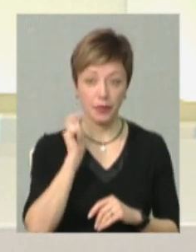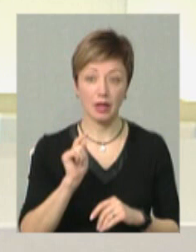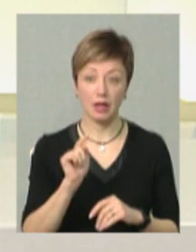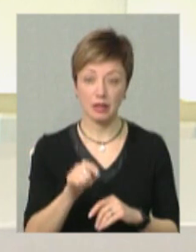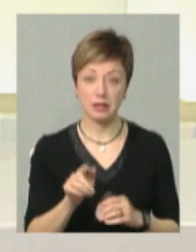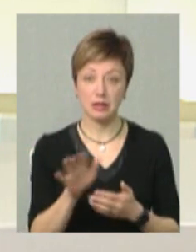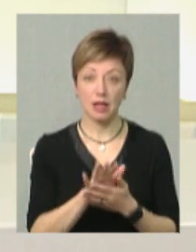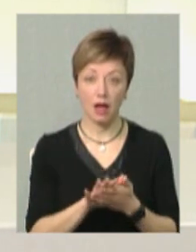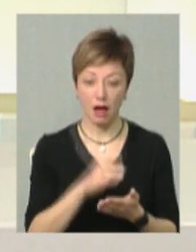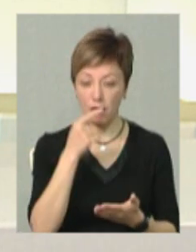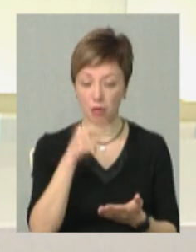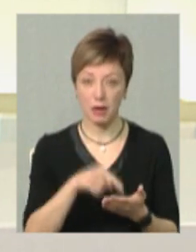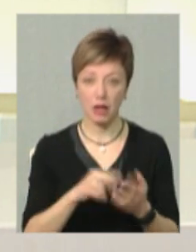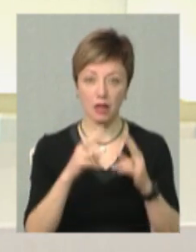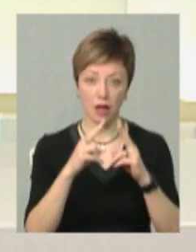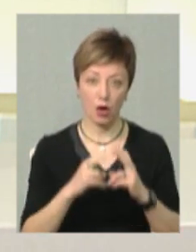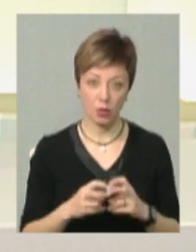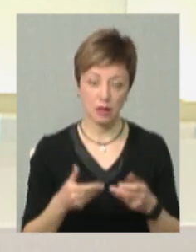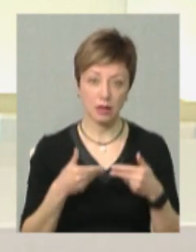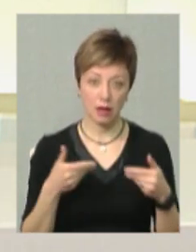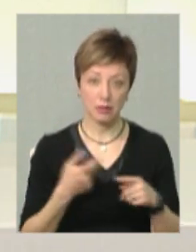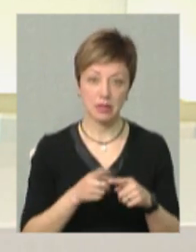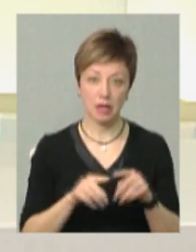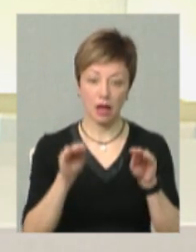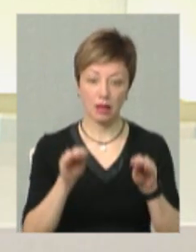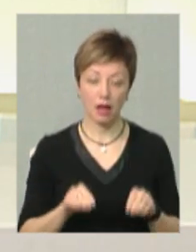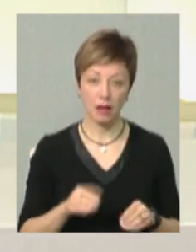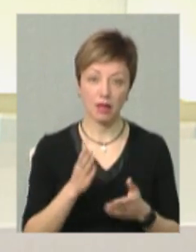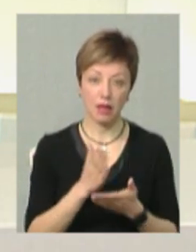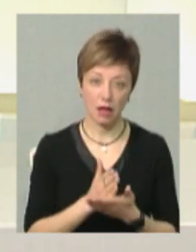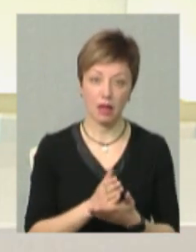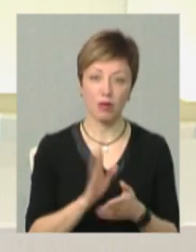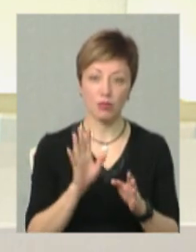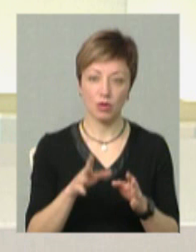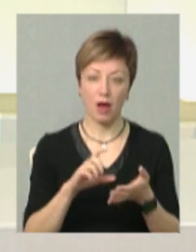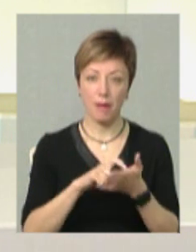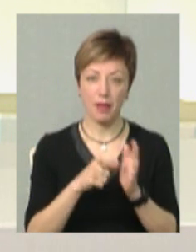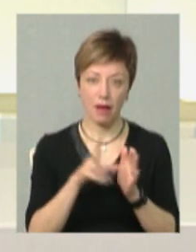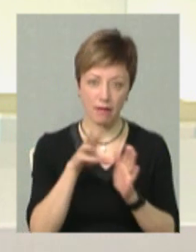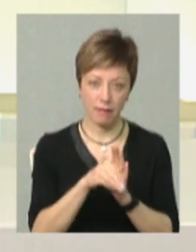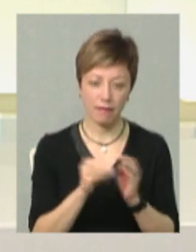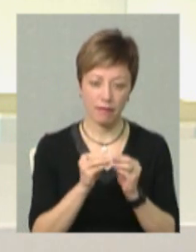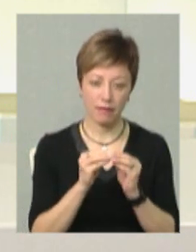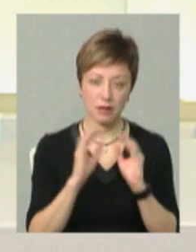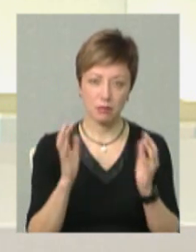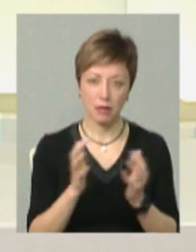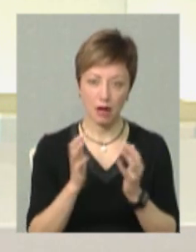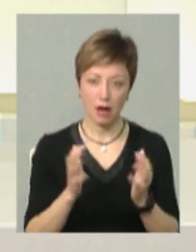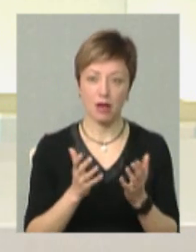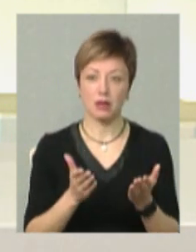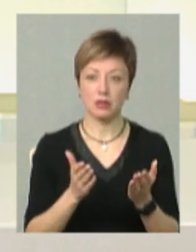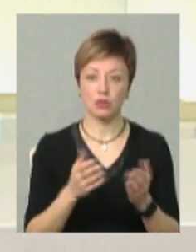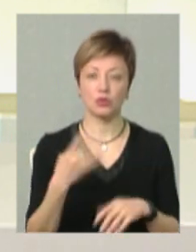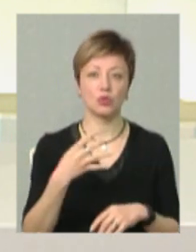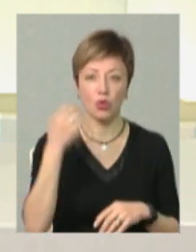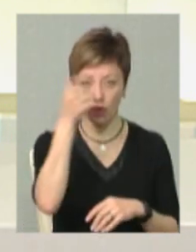її заява попадає на розгляд нам, ця анкета, вона є, вона буде за її кабінетом зберігатися. Навіть от